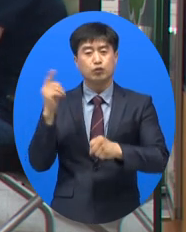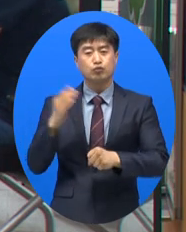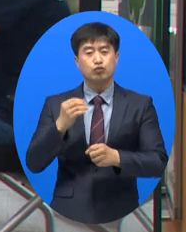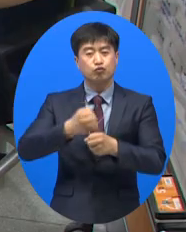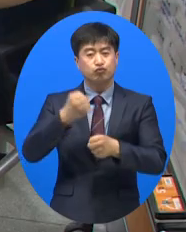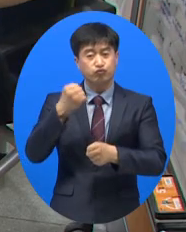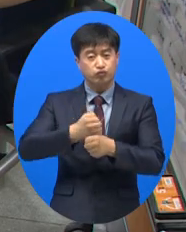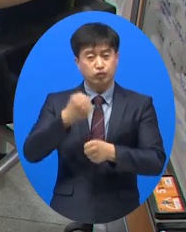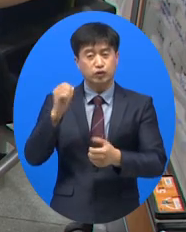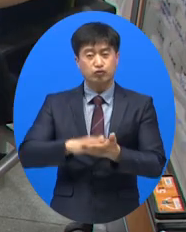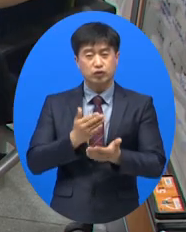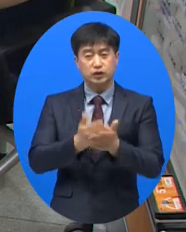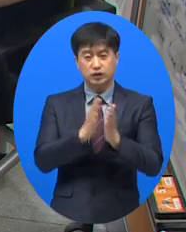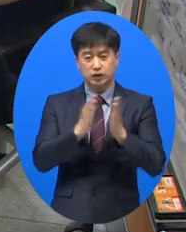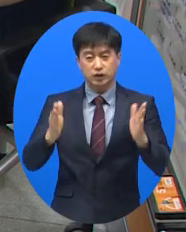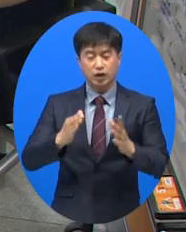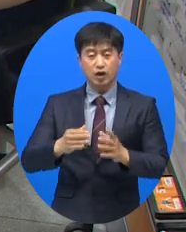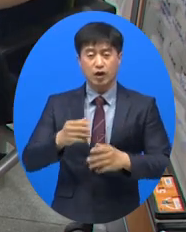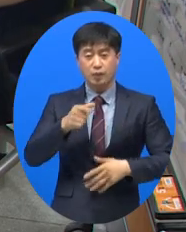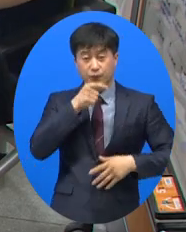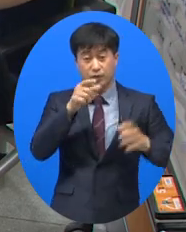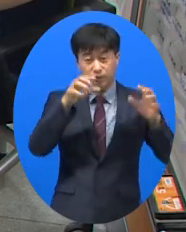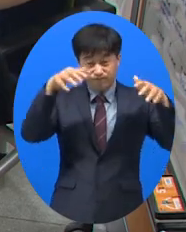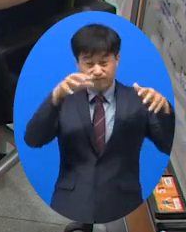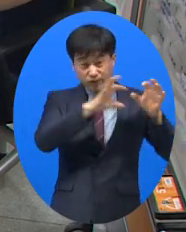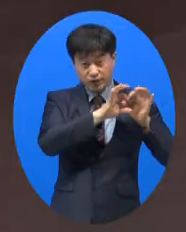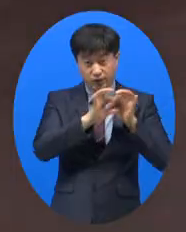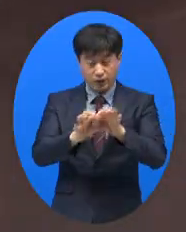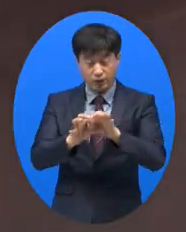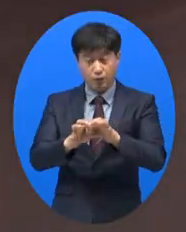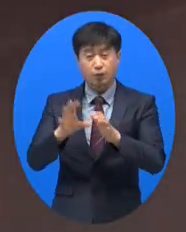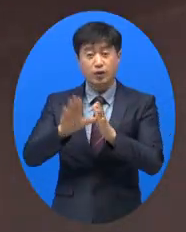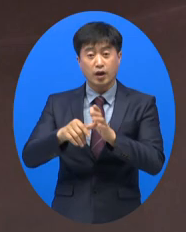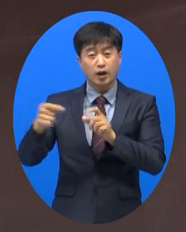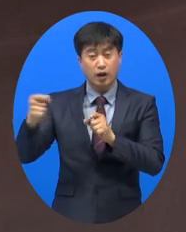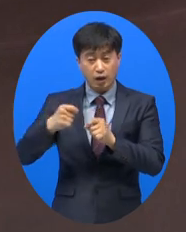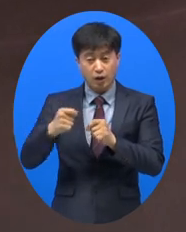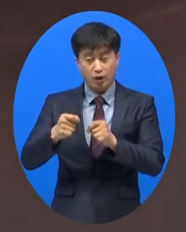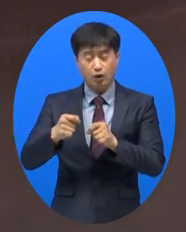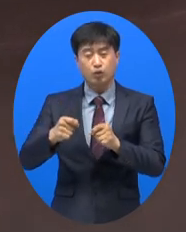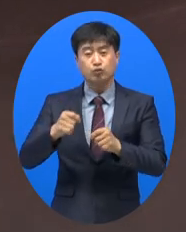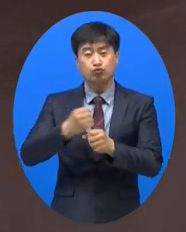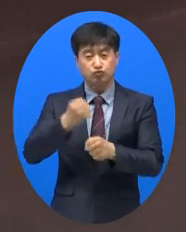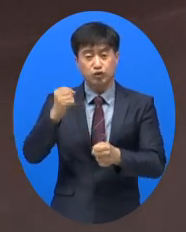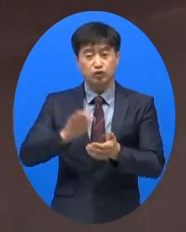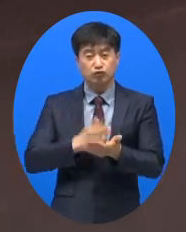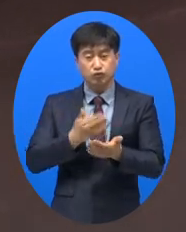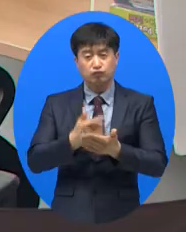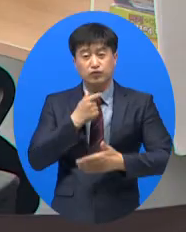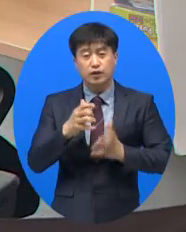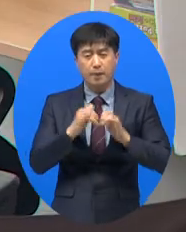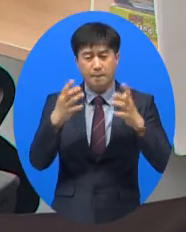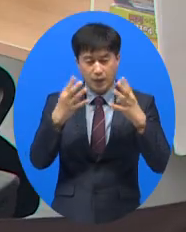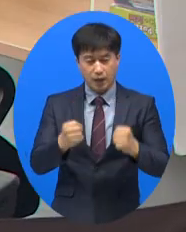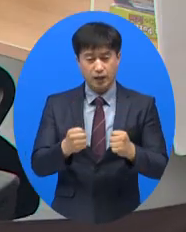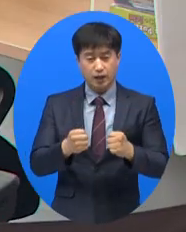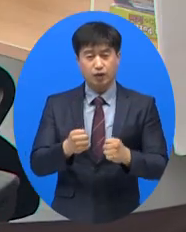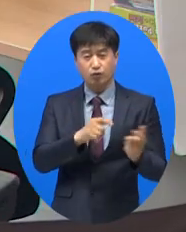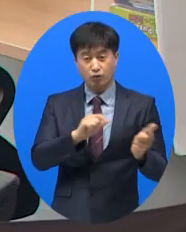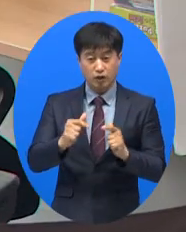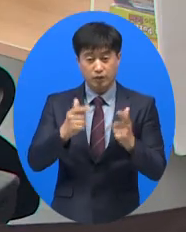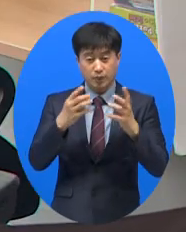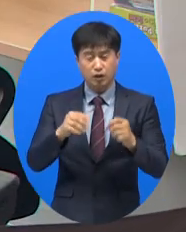시작했습니다 장마철을 맞아 수리 하려는 사람들이 몰리는 패 작은 우산 부터 장 산이나 양산까지 다양합니다